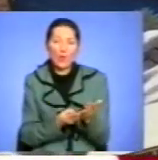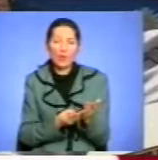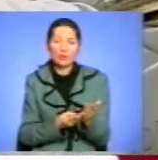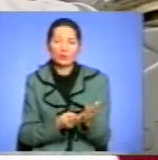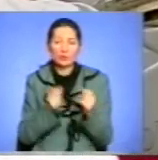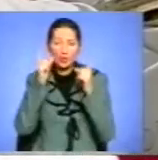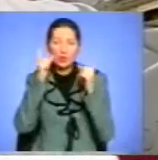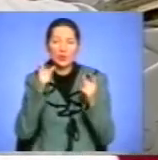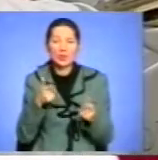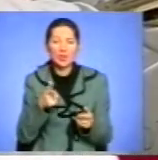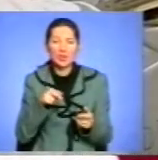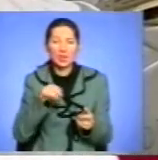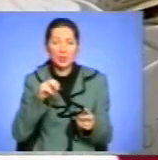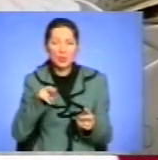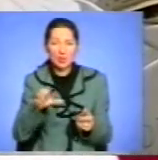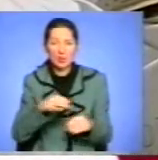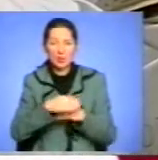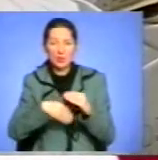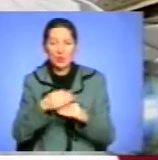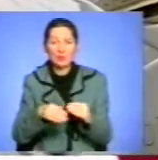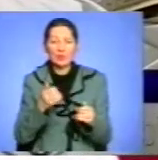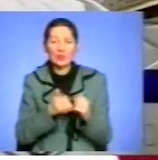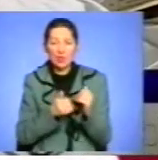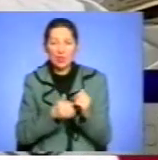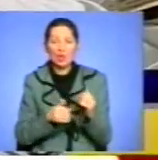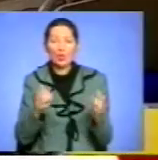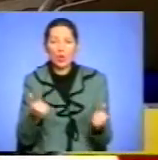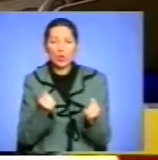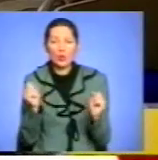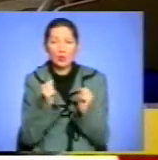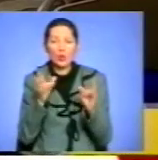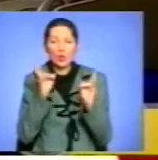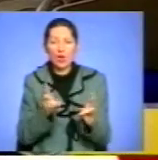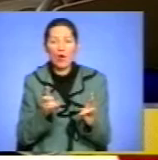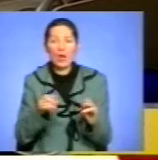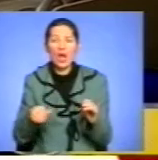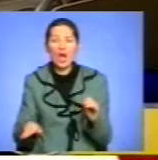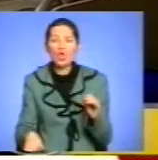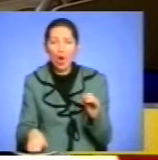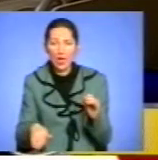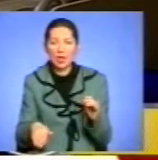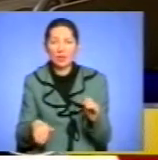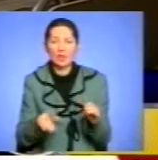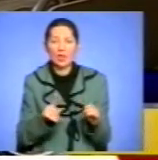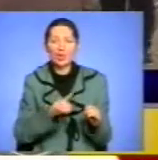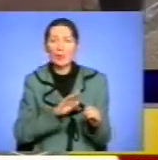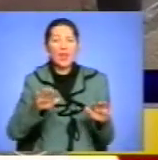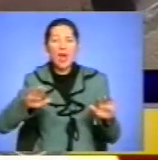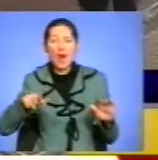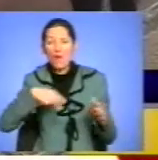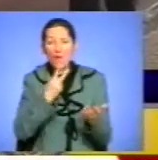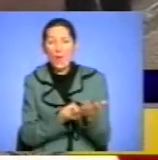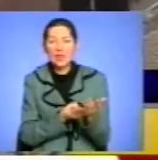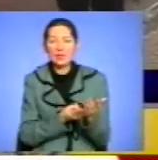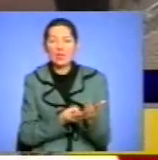все. Найчастіше зимою отримують травми гомілково-ступневого суглобу. Часто, щоб не впасти, машинально витягують вперед руку, тоді